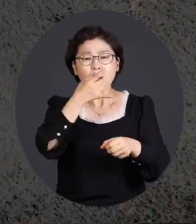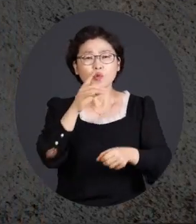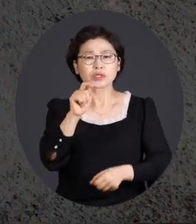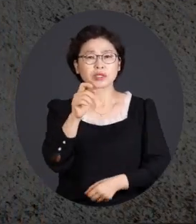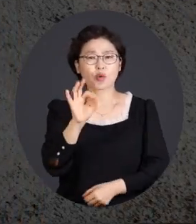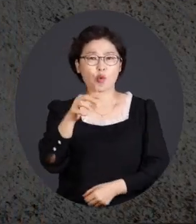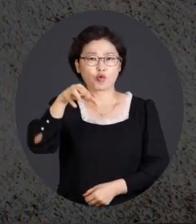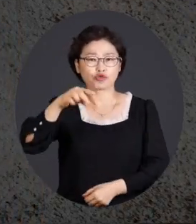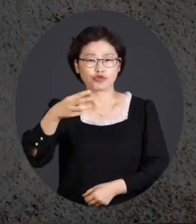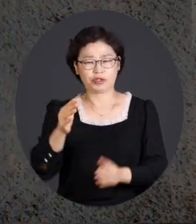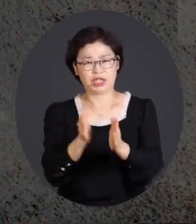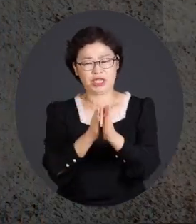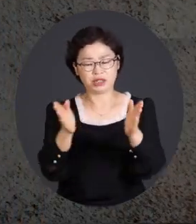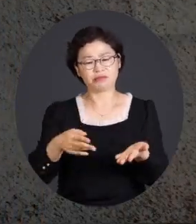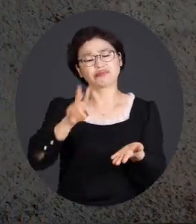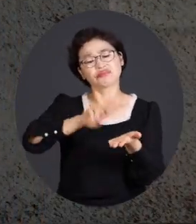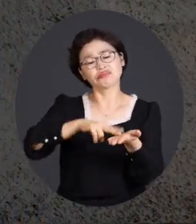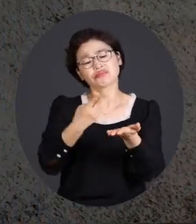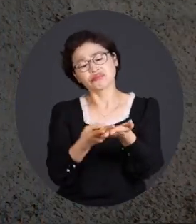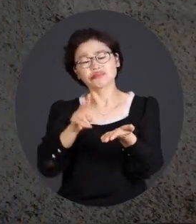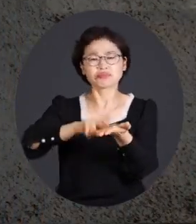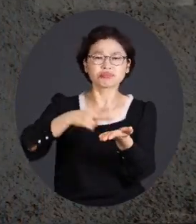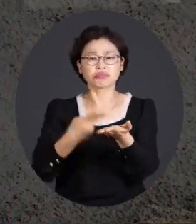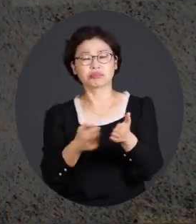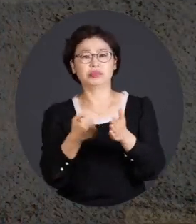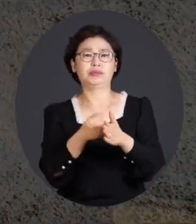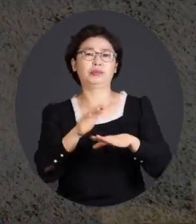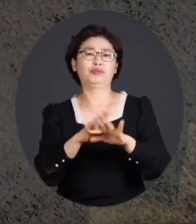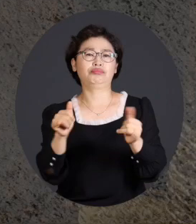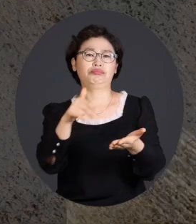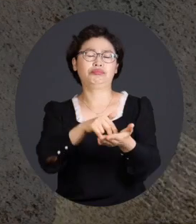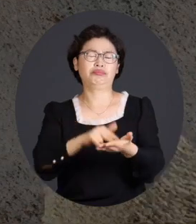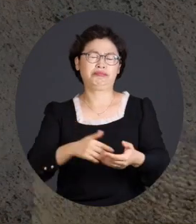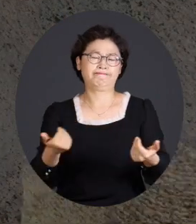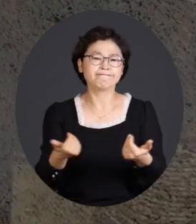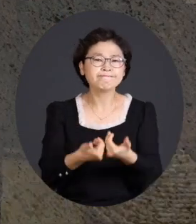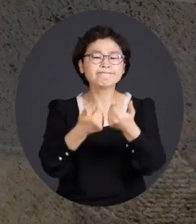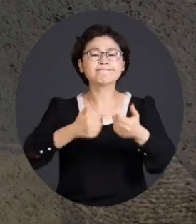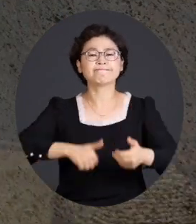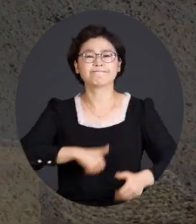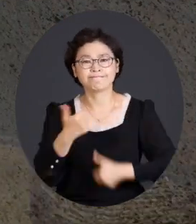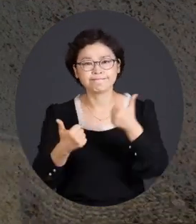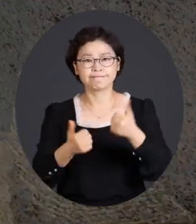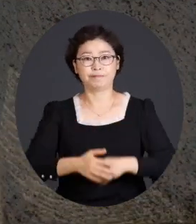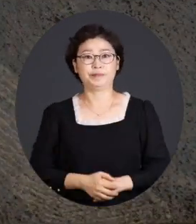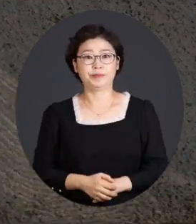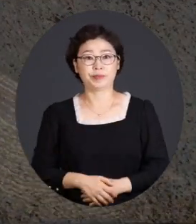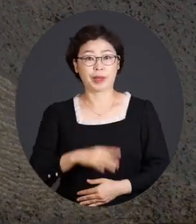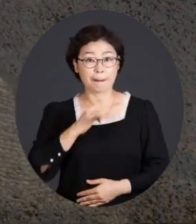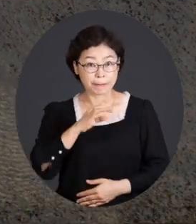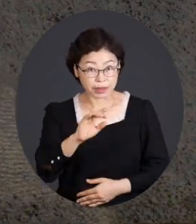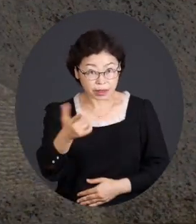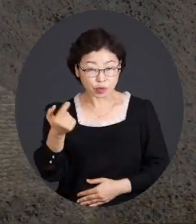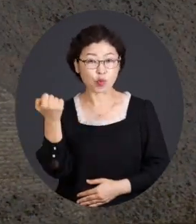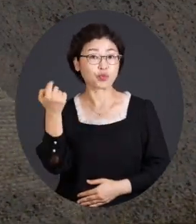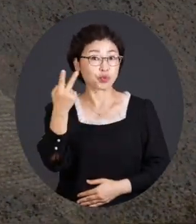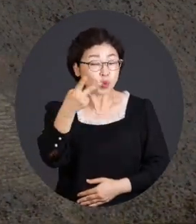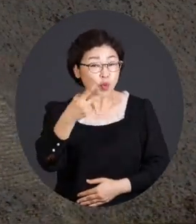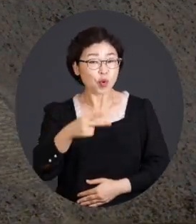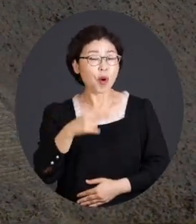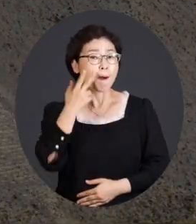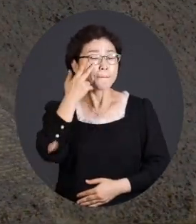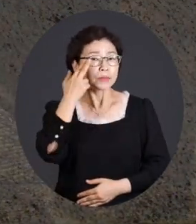부활시킵니다. 오락가락, 당연히 농민들의 반발을 살 수밖에 없었습니다. 그뿐만이 아닙니다. 이